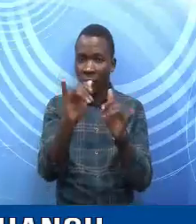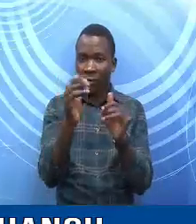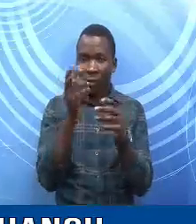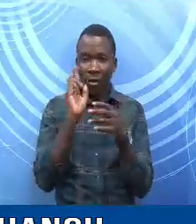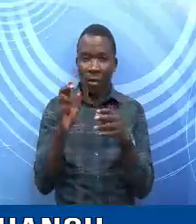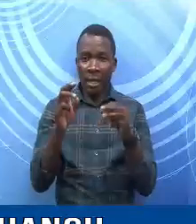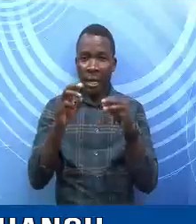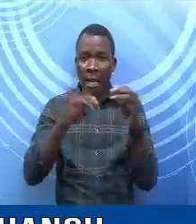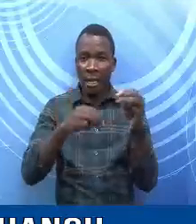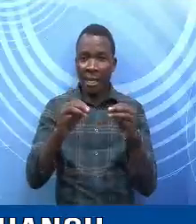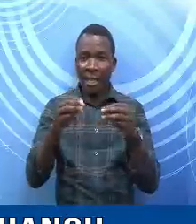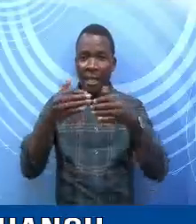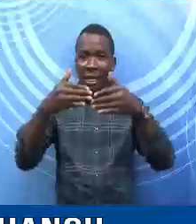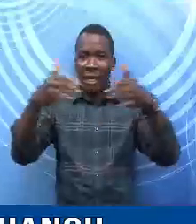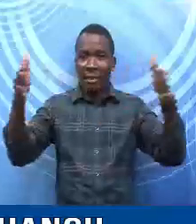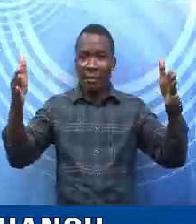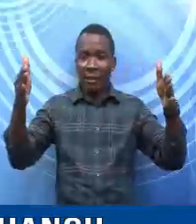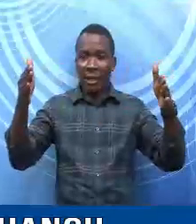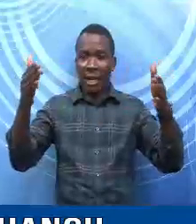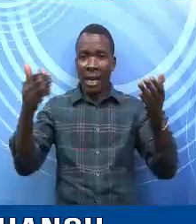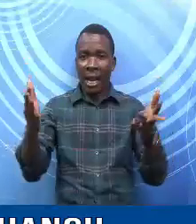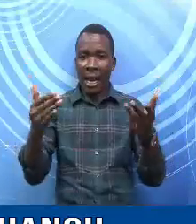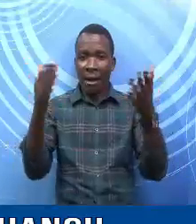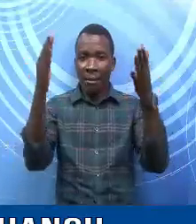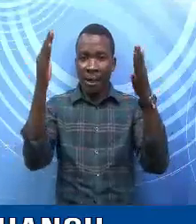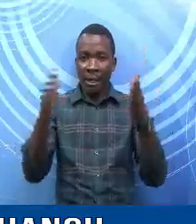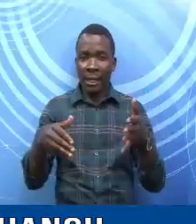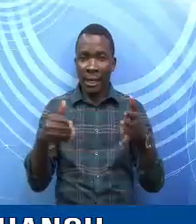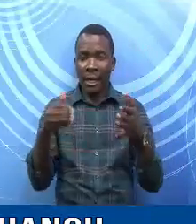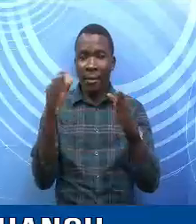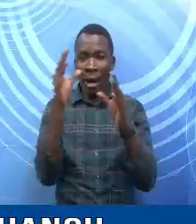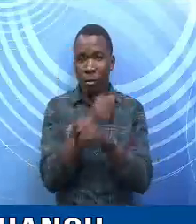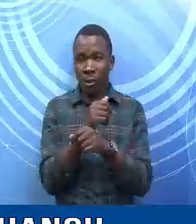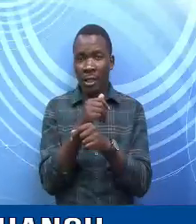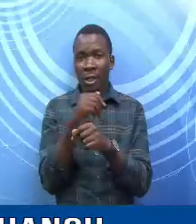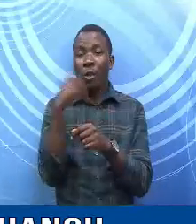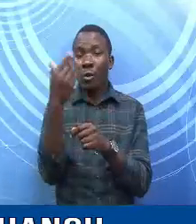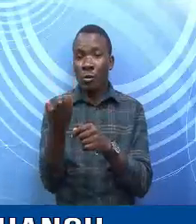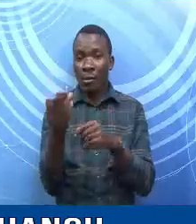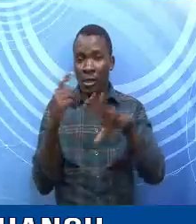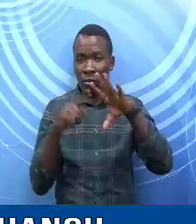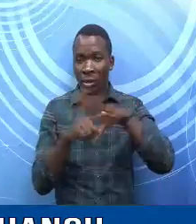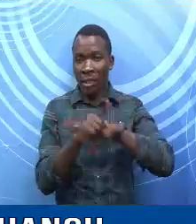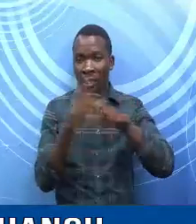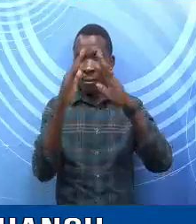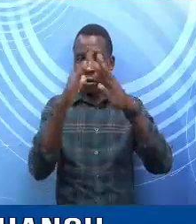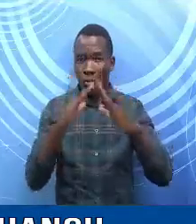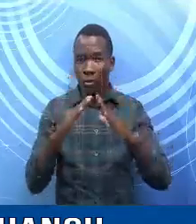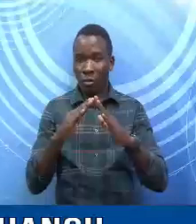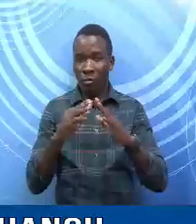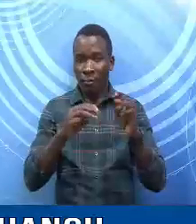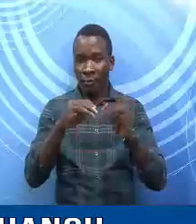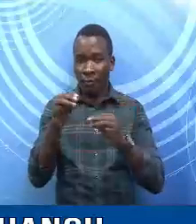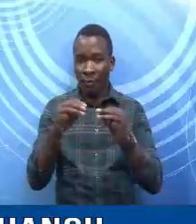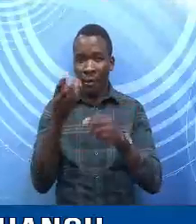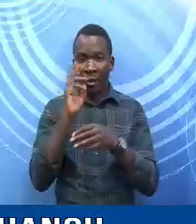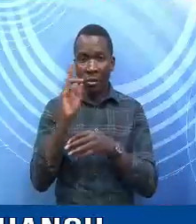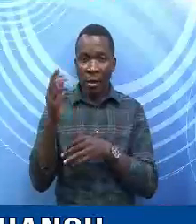irakinguye bakiriya bari mu kumu bibaye ngombwa tumubuze rero yuko twinjira dusanga